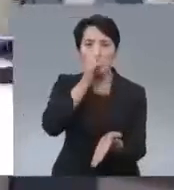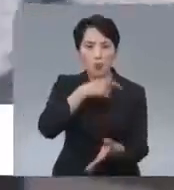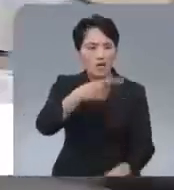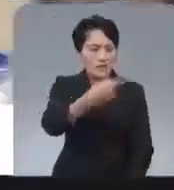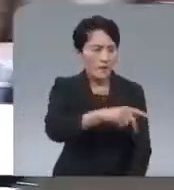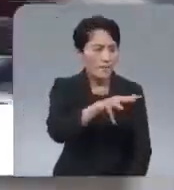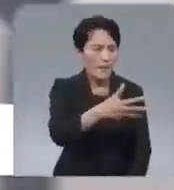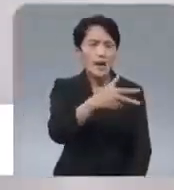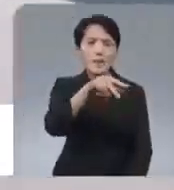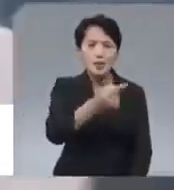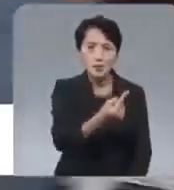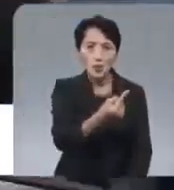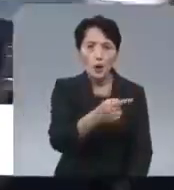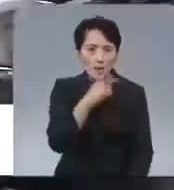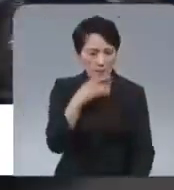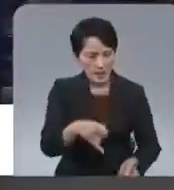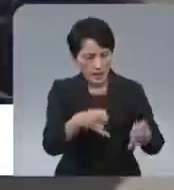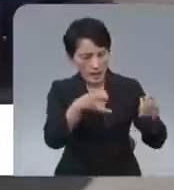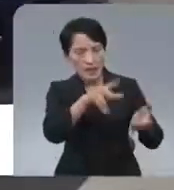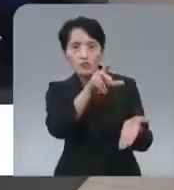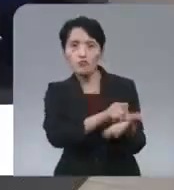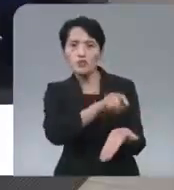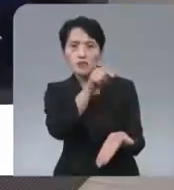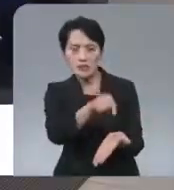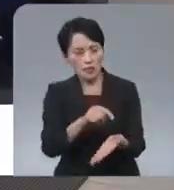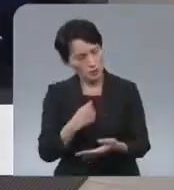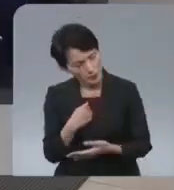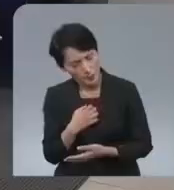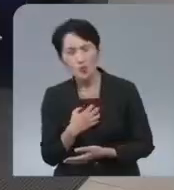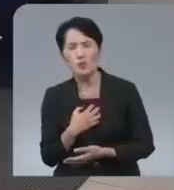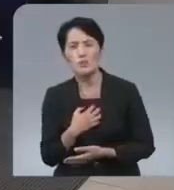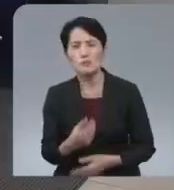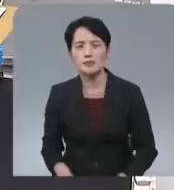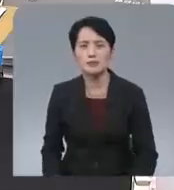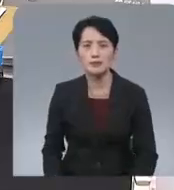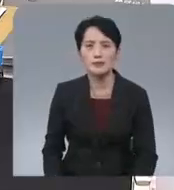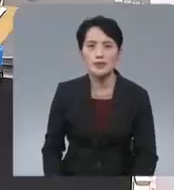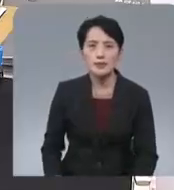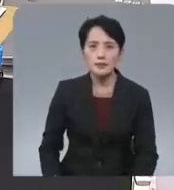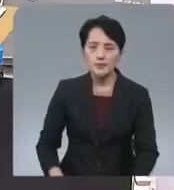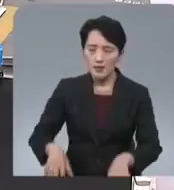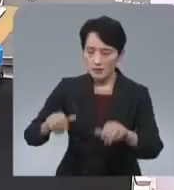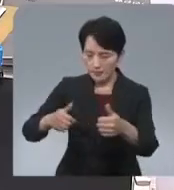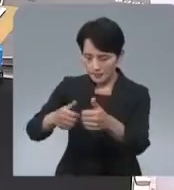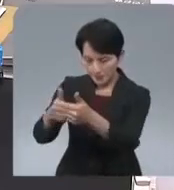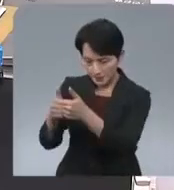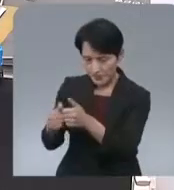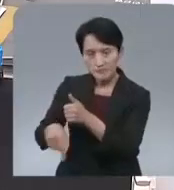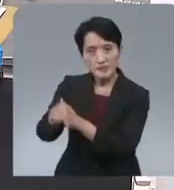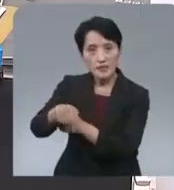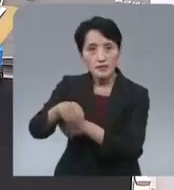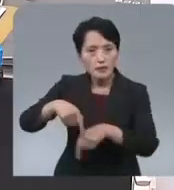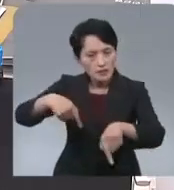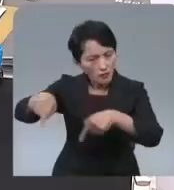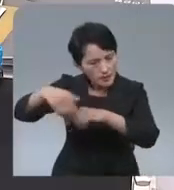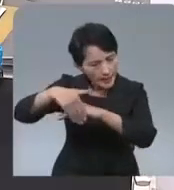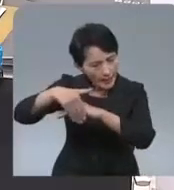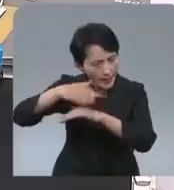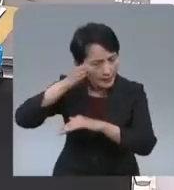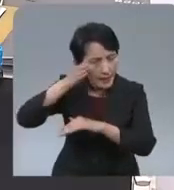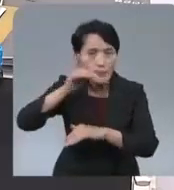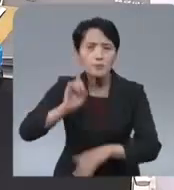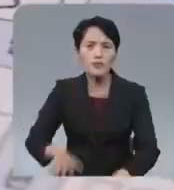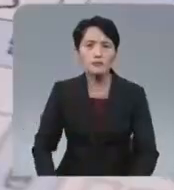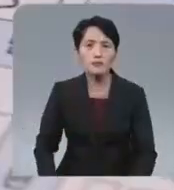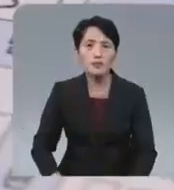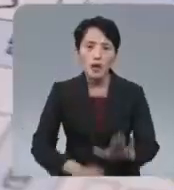тем эксперты не уверены восстановление потребительской активности поскольку количество новых случаев коронавируса превышает 1000 в день на протяжении более